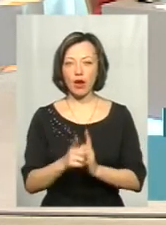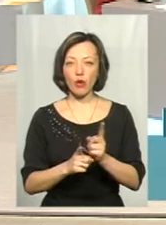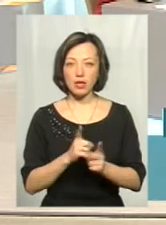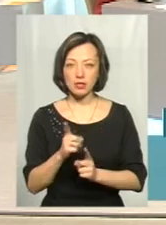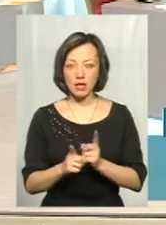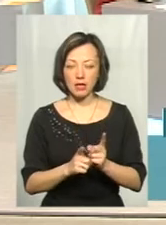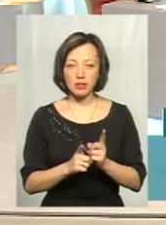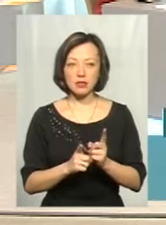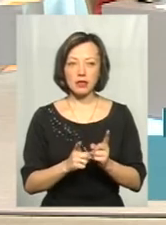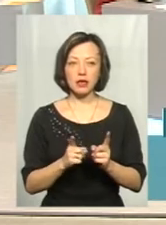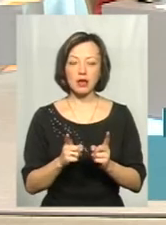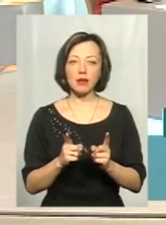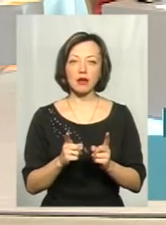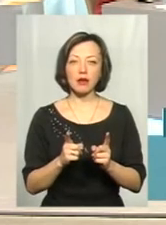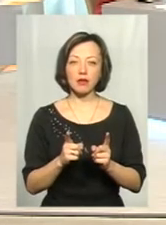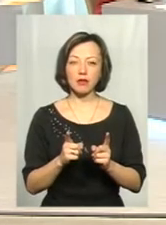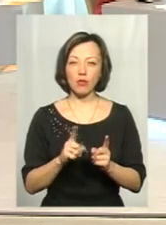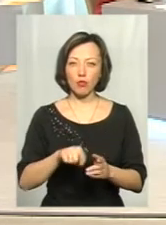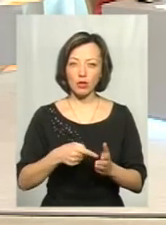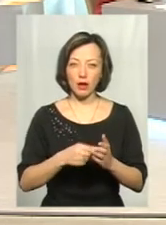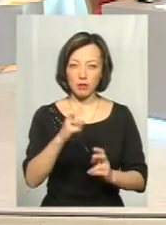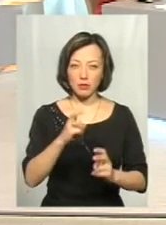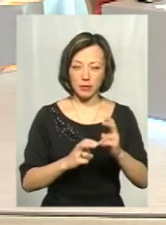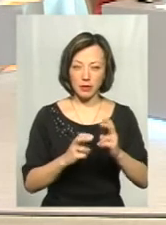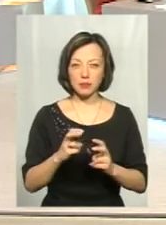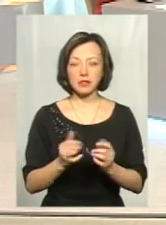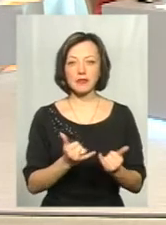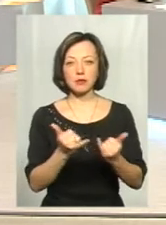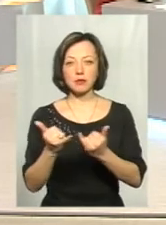реорганізація у некомерційні комунальні підприємства, забезпечення